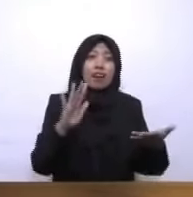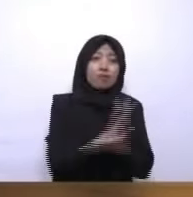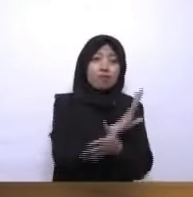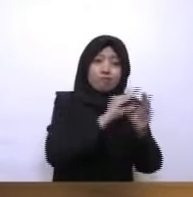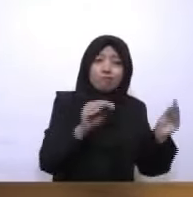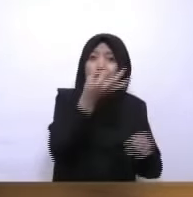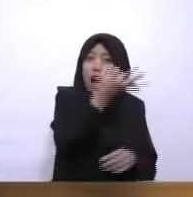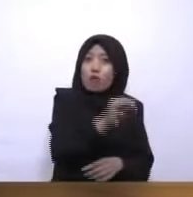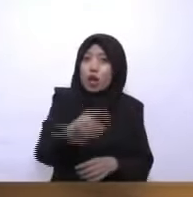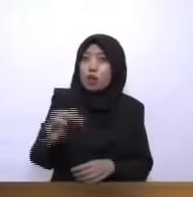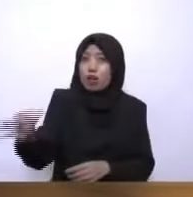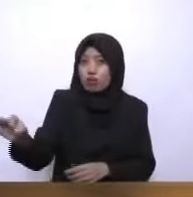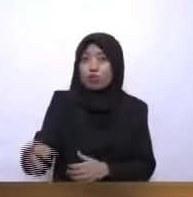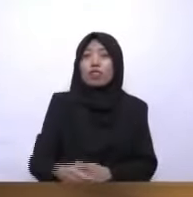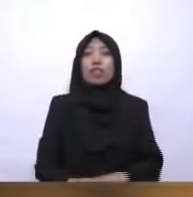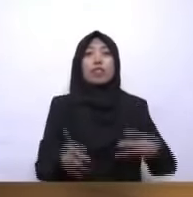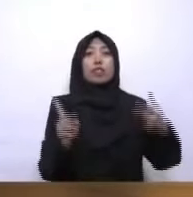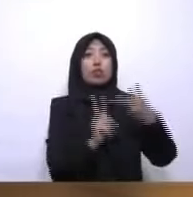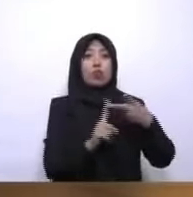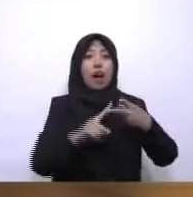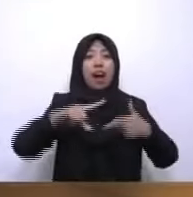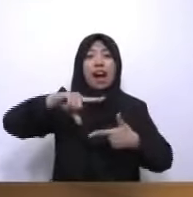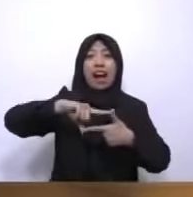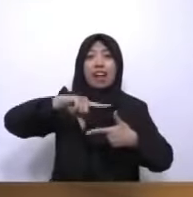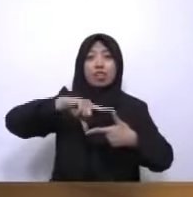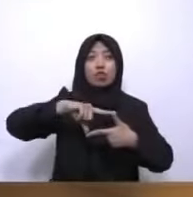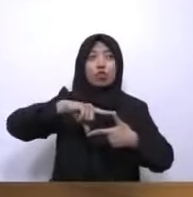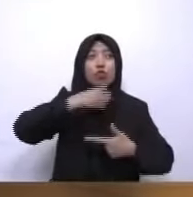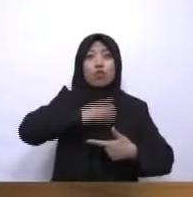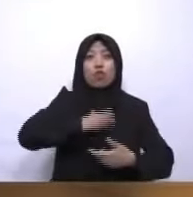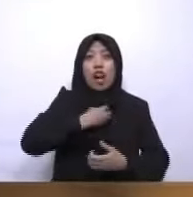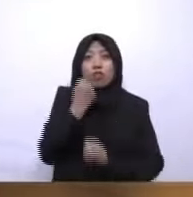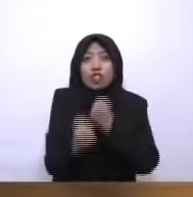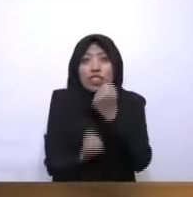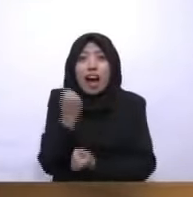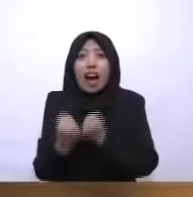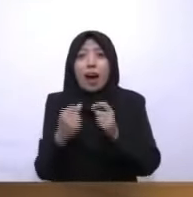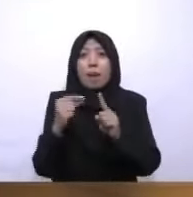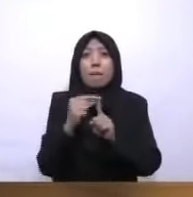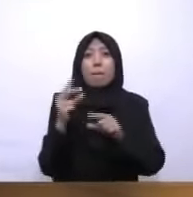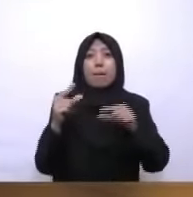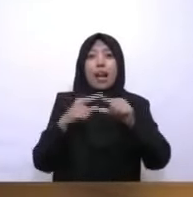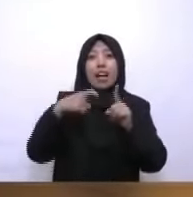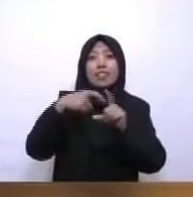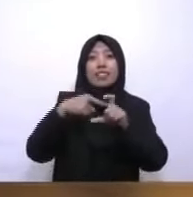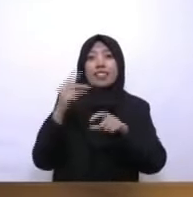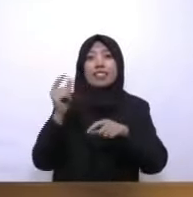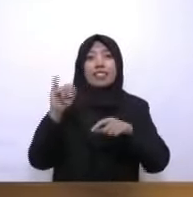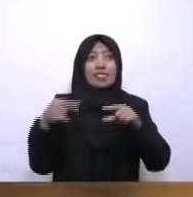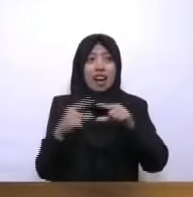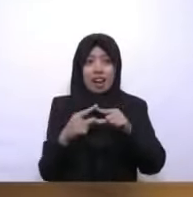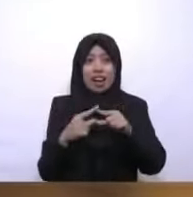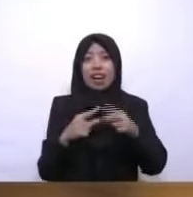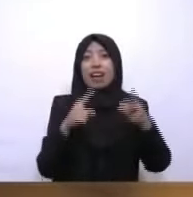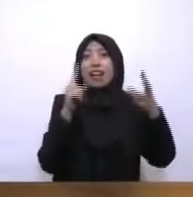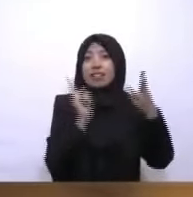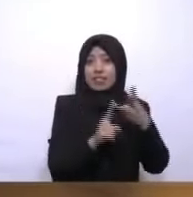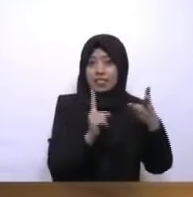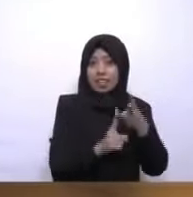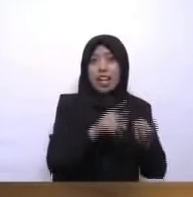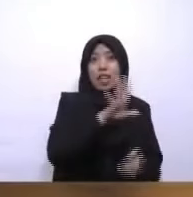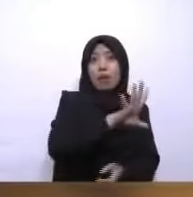lapangan kerja baru. Yang kedua adalah kartu wira usaha prakerja. Yang ketiga, 50 ribu